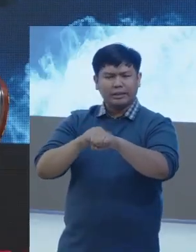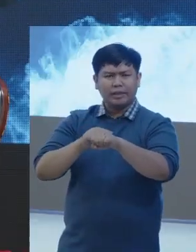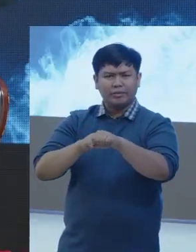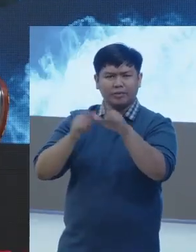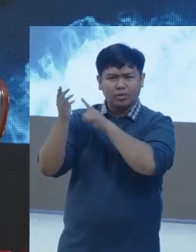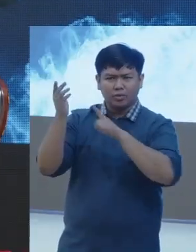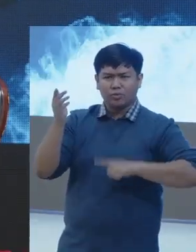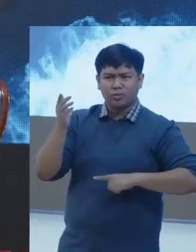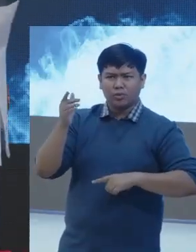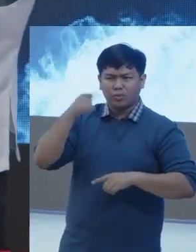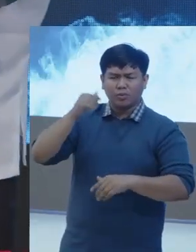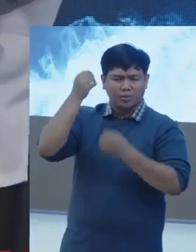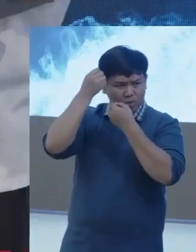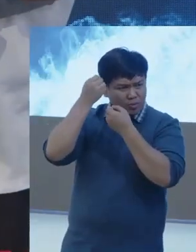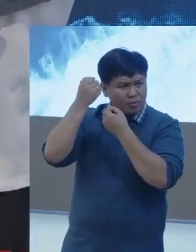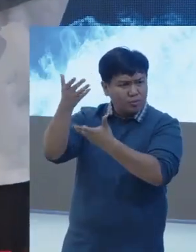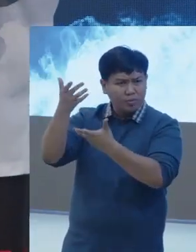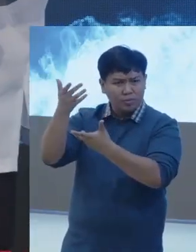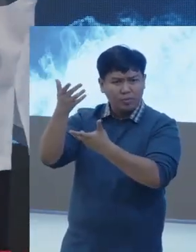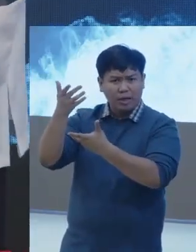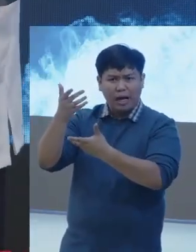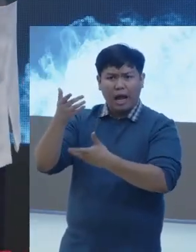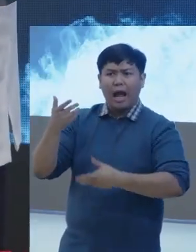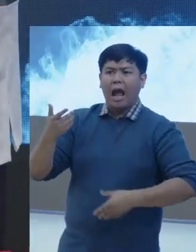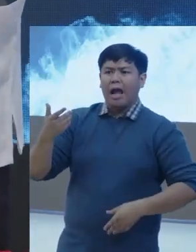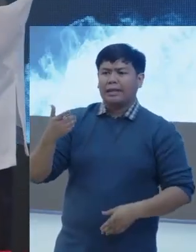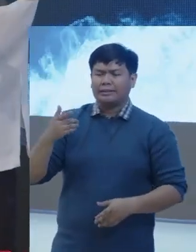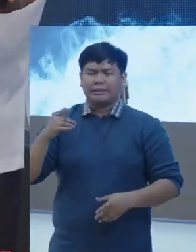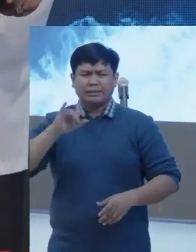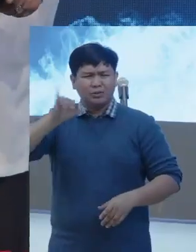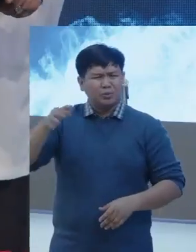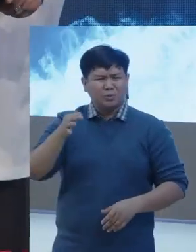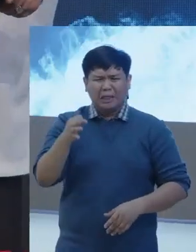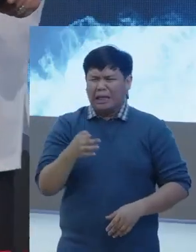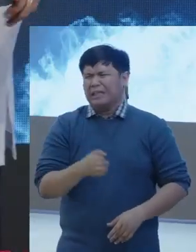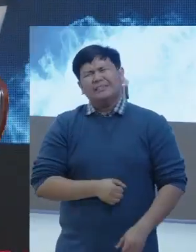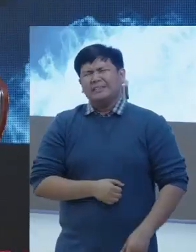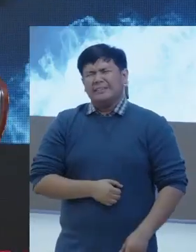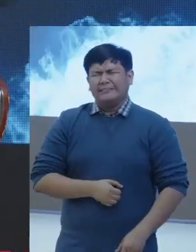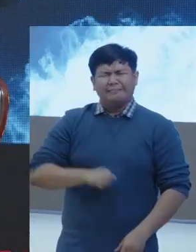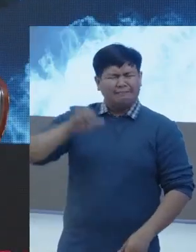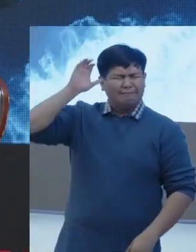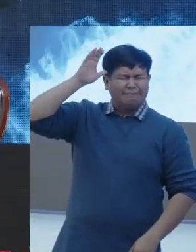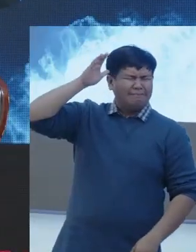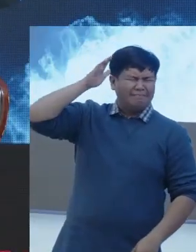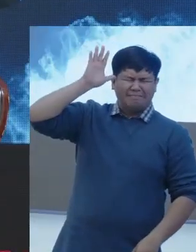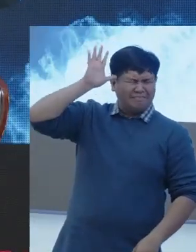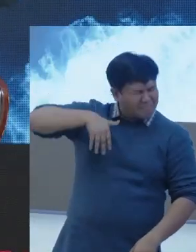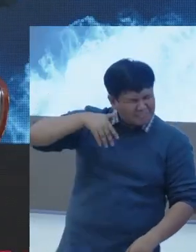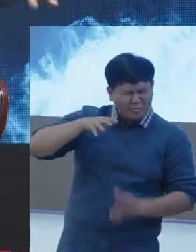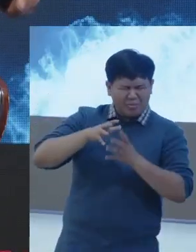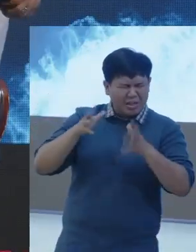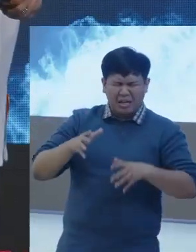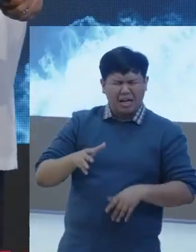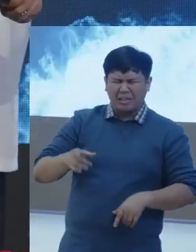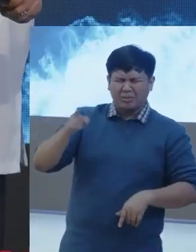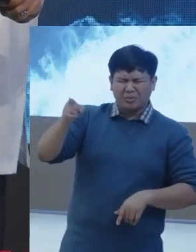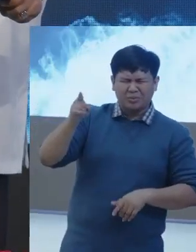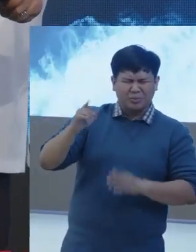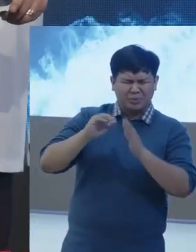sumunod siya, alam natin ang pagsunod niya ay medyo may padabog pa ng konti, no? Dahil ayaw niya talagang maligtas itong bayang